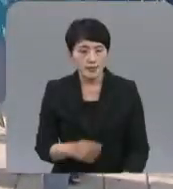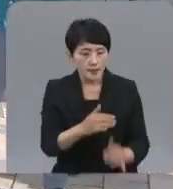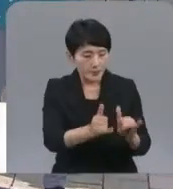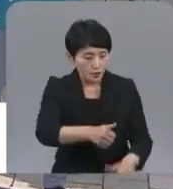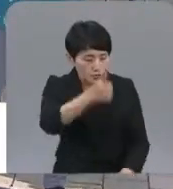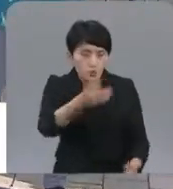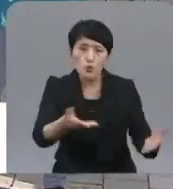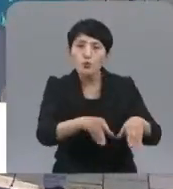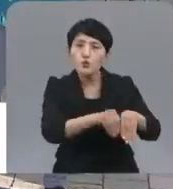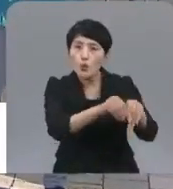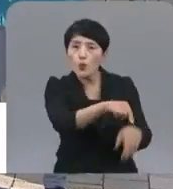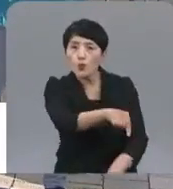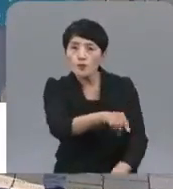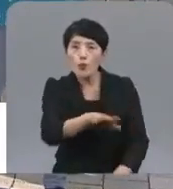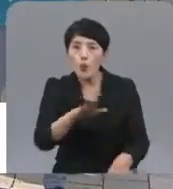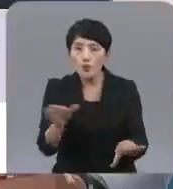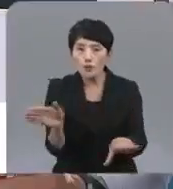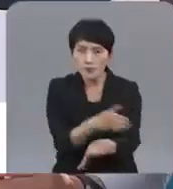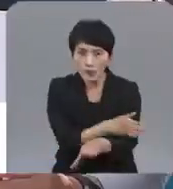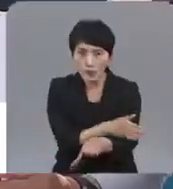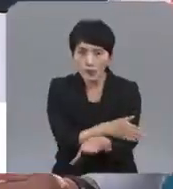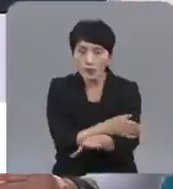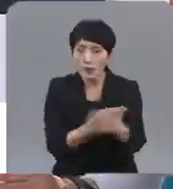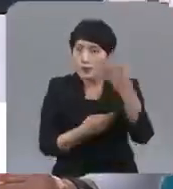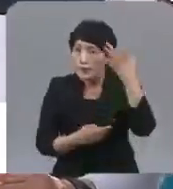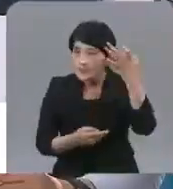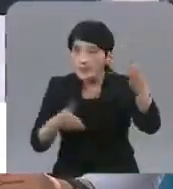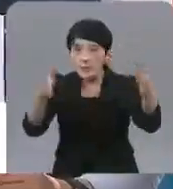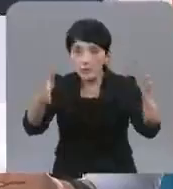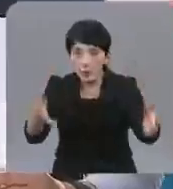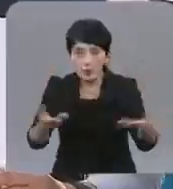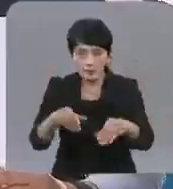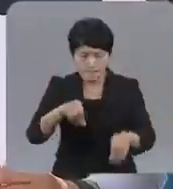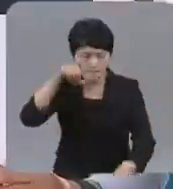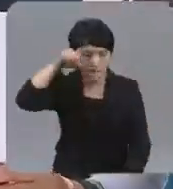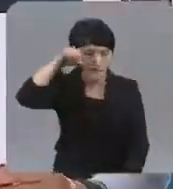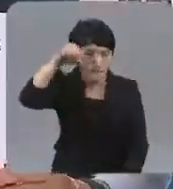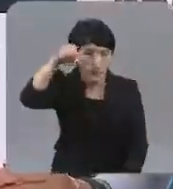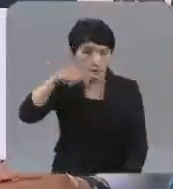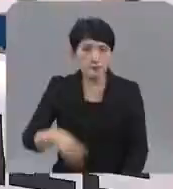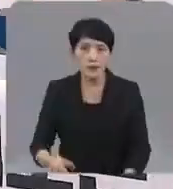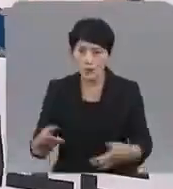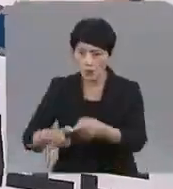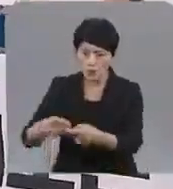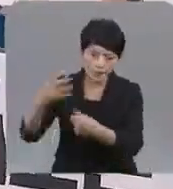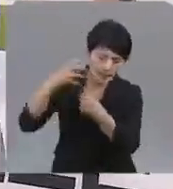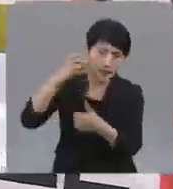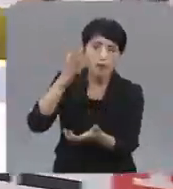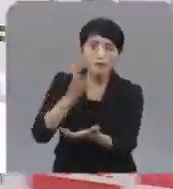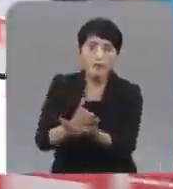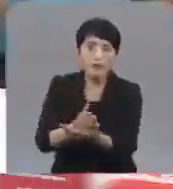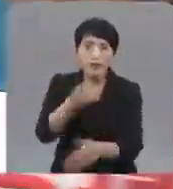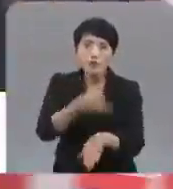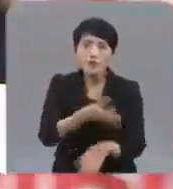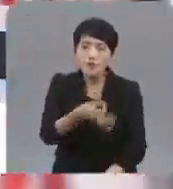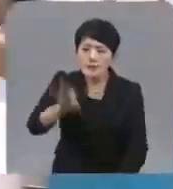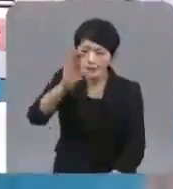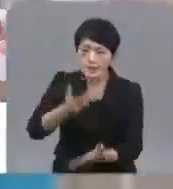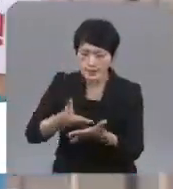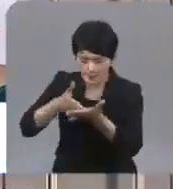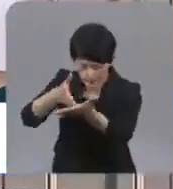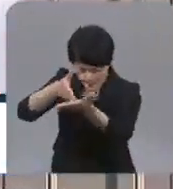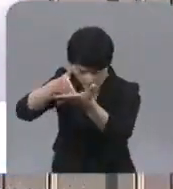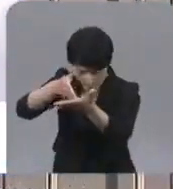корейская конфедерация Профсоюзов крупнейший в стране объединения Трудящихся объявила о 3 июля всеобщую